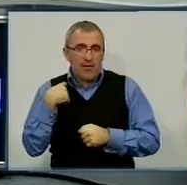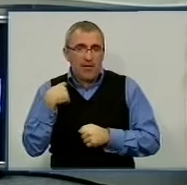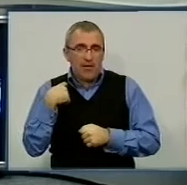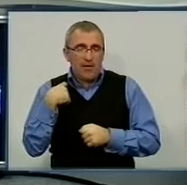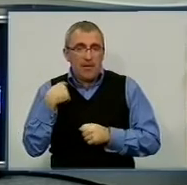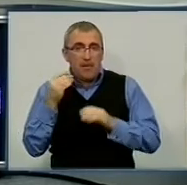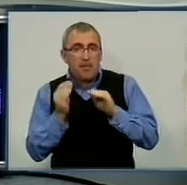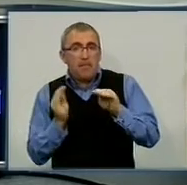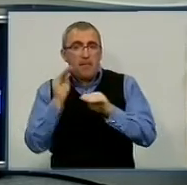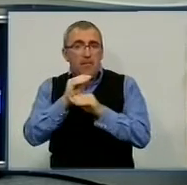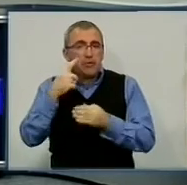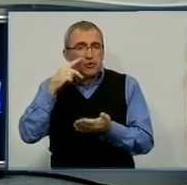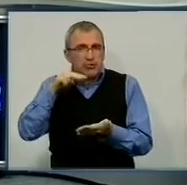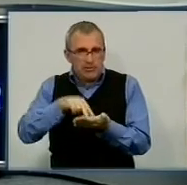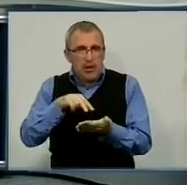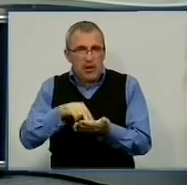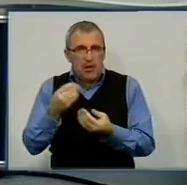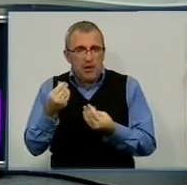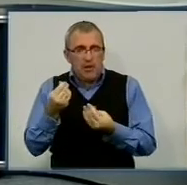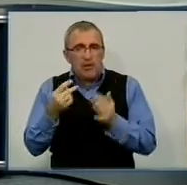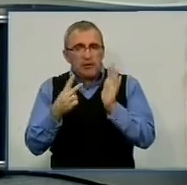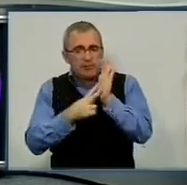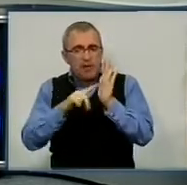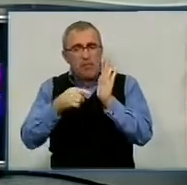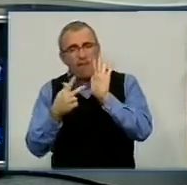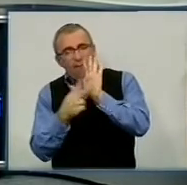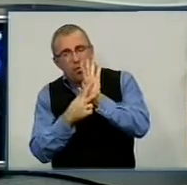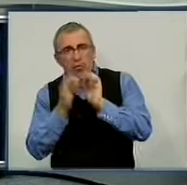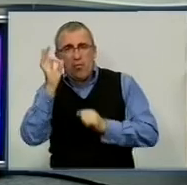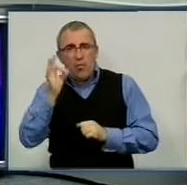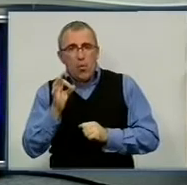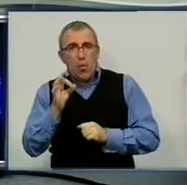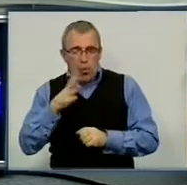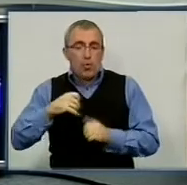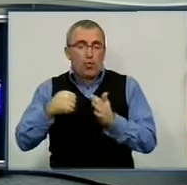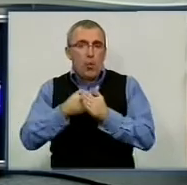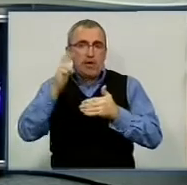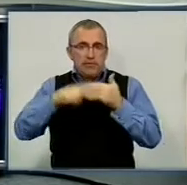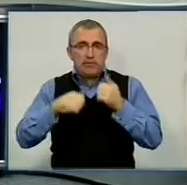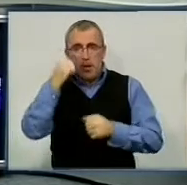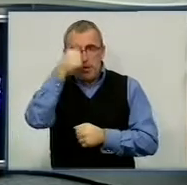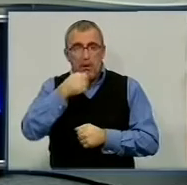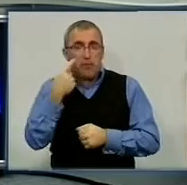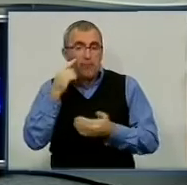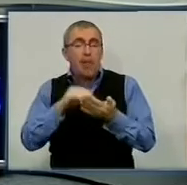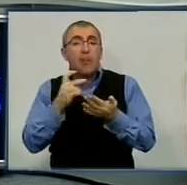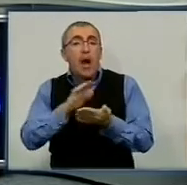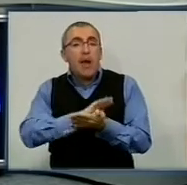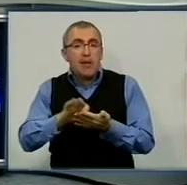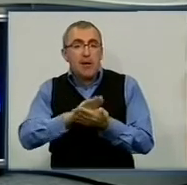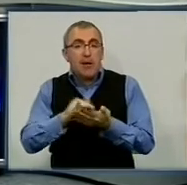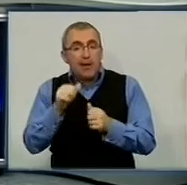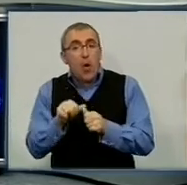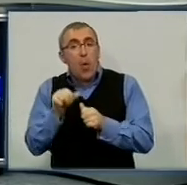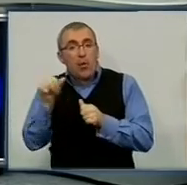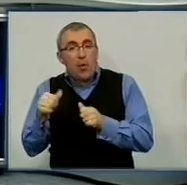приріст становить близько 7-8% очікує до кінця року ну це позначається на якість окремо хочемо